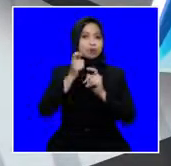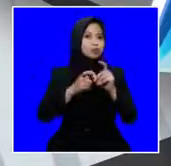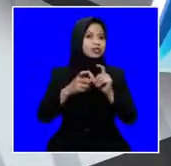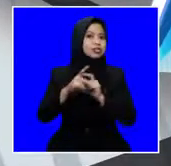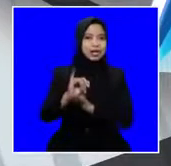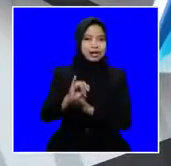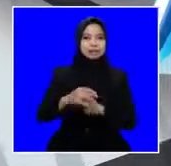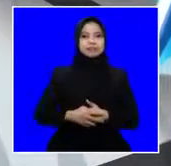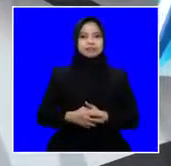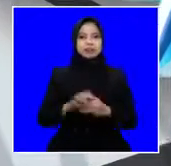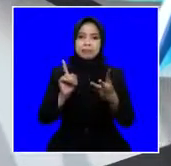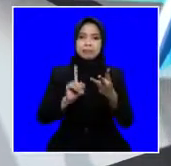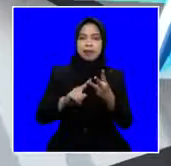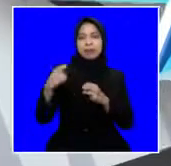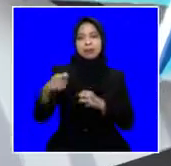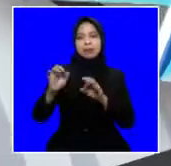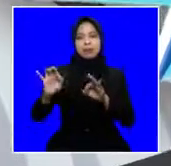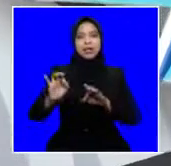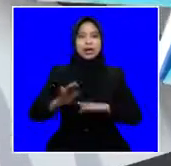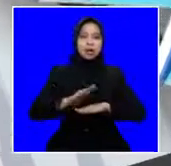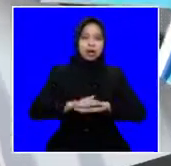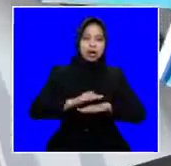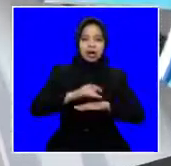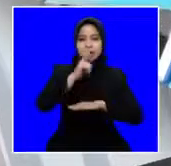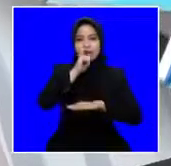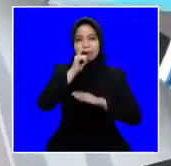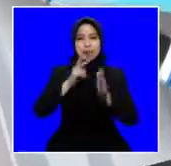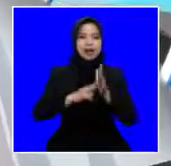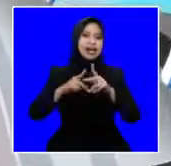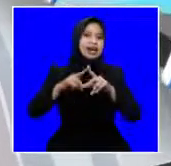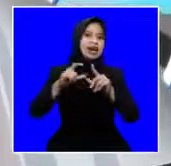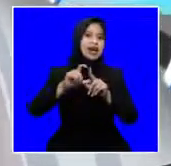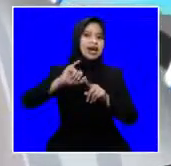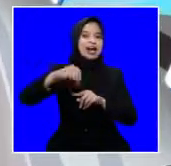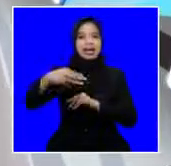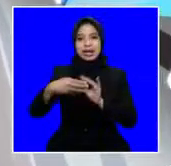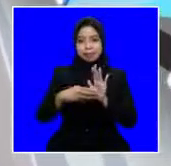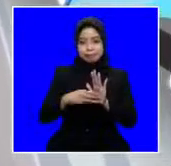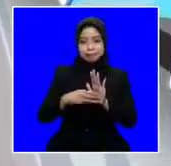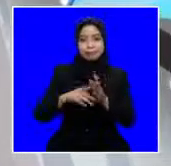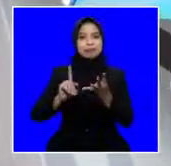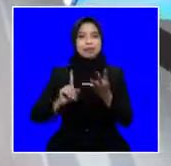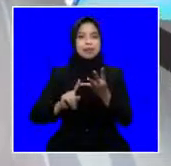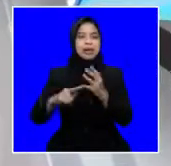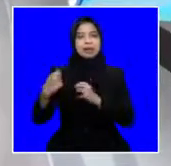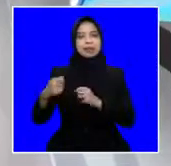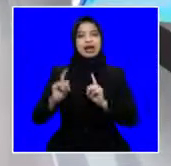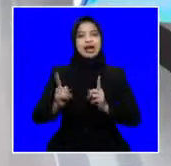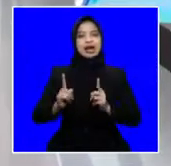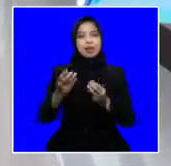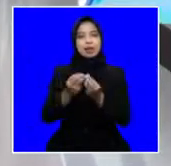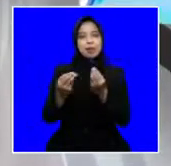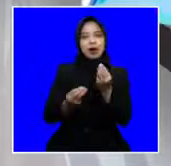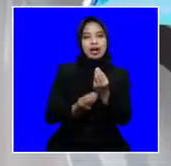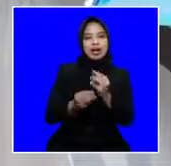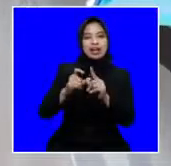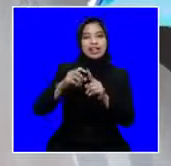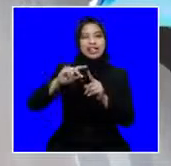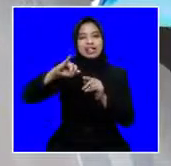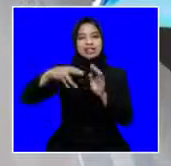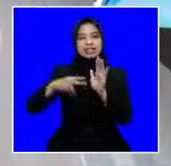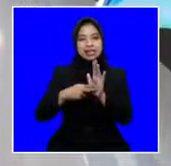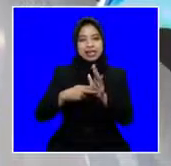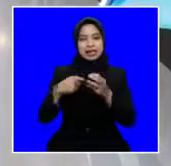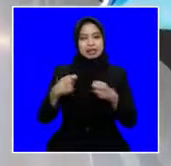Indrawati. Menteri Pendidikan dan Kebudayaan, Bapak Nadiem Anwar Makarim. Dan Menteri Agama yang diwakili oleh Direktur Jenderal Pendidikan